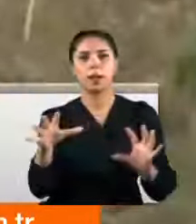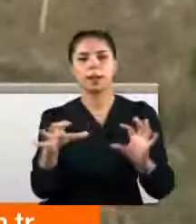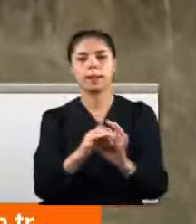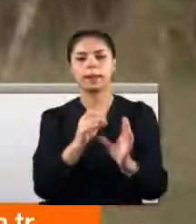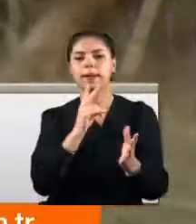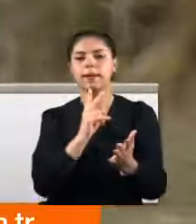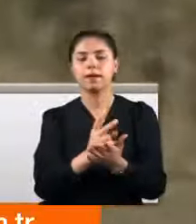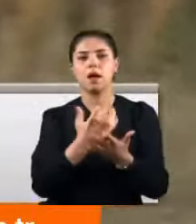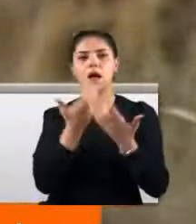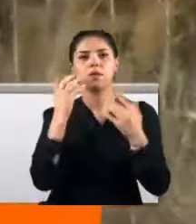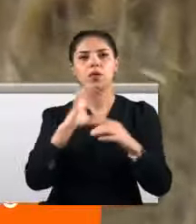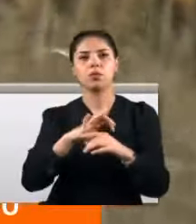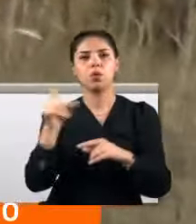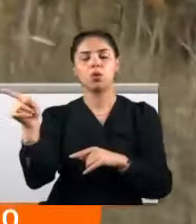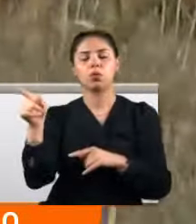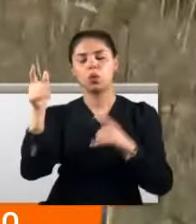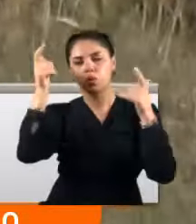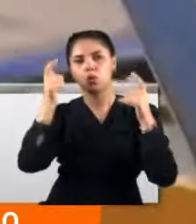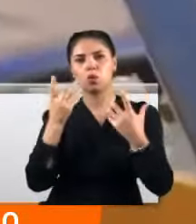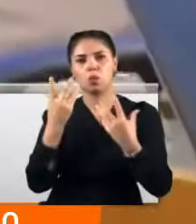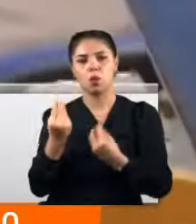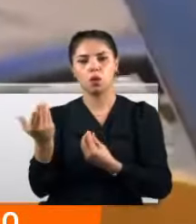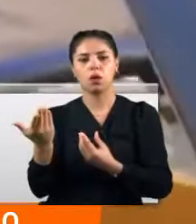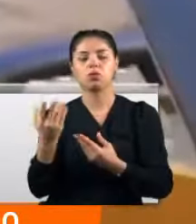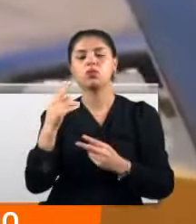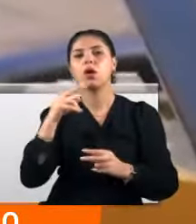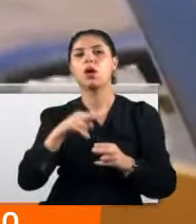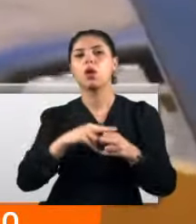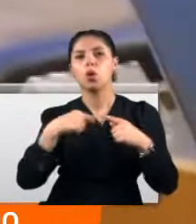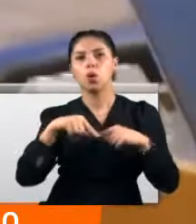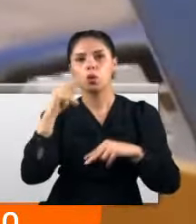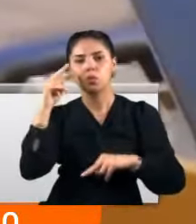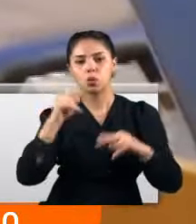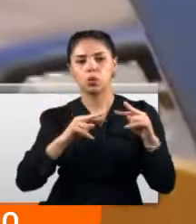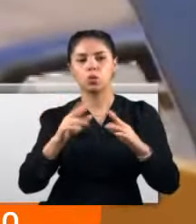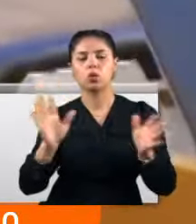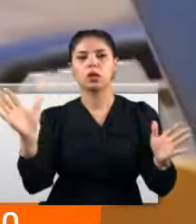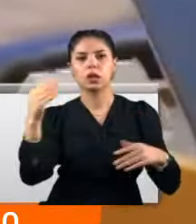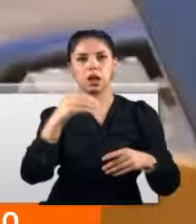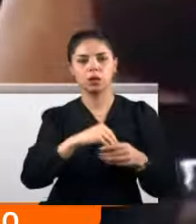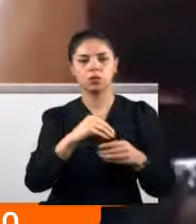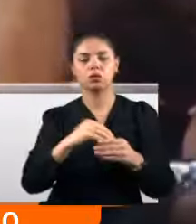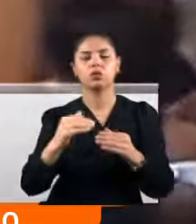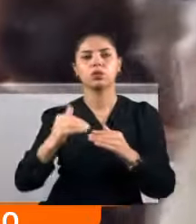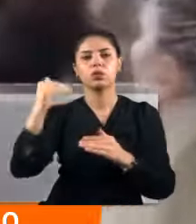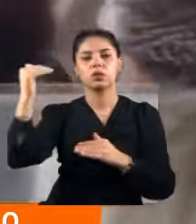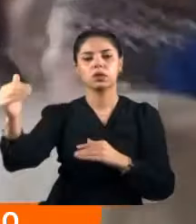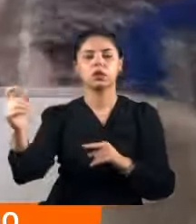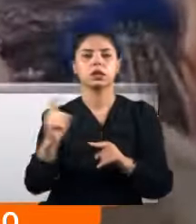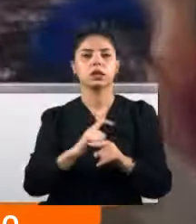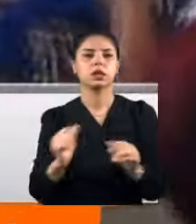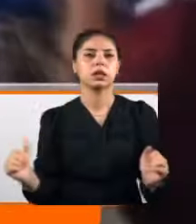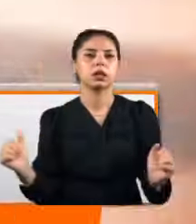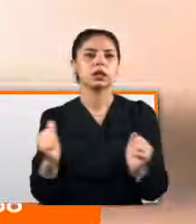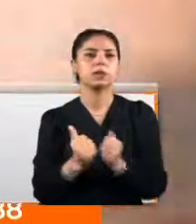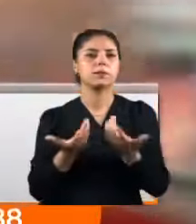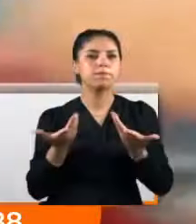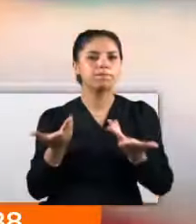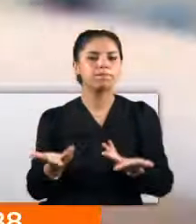karar veteriner hekimlere bırakılacak. Komisyon görüşmelerinde ise hem salon içinde hem de dışında tansiyon düşmek